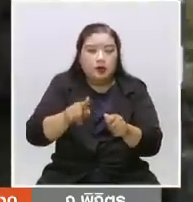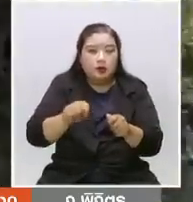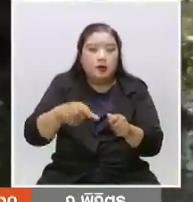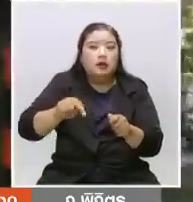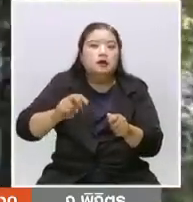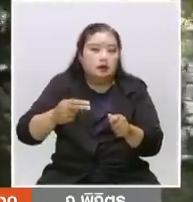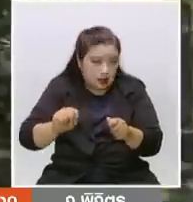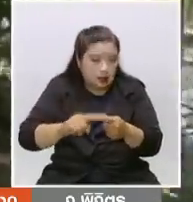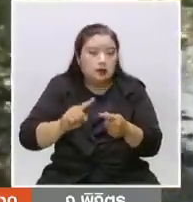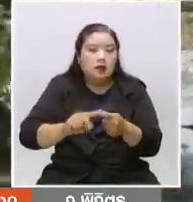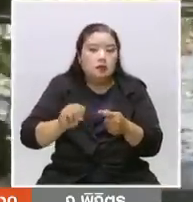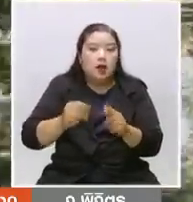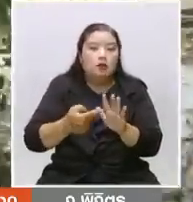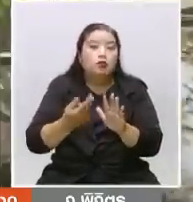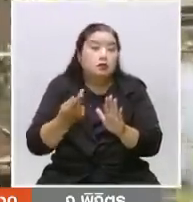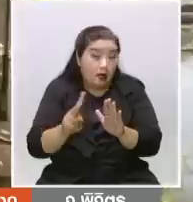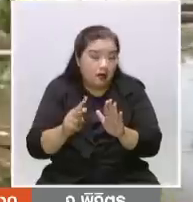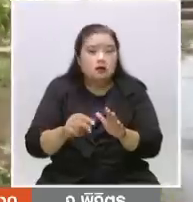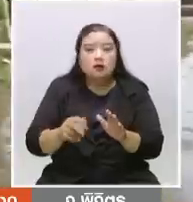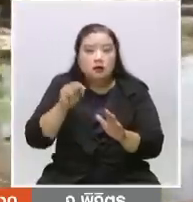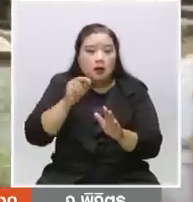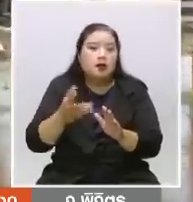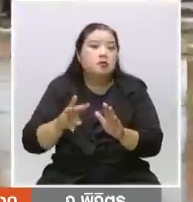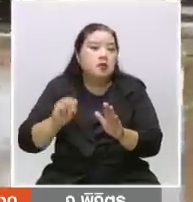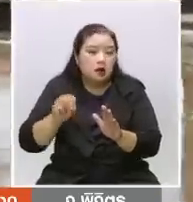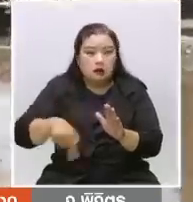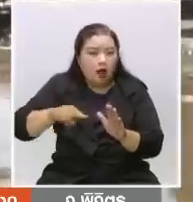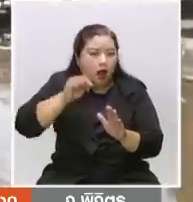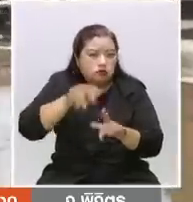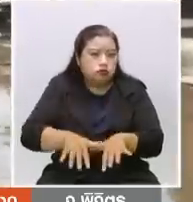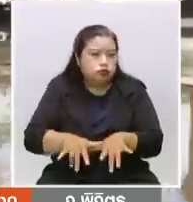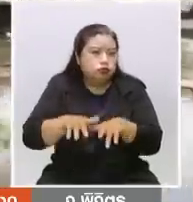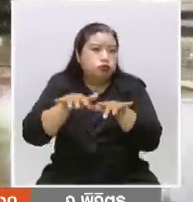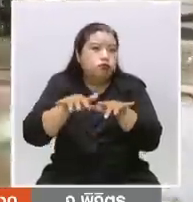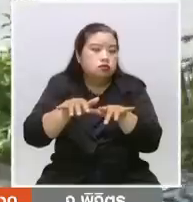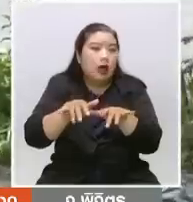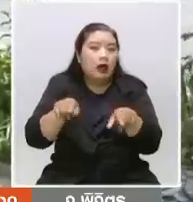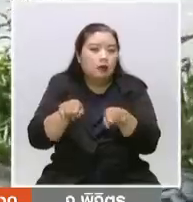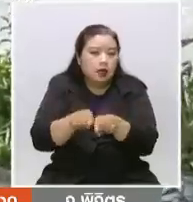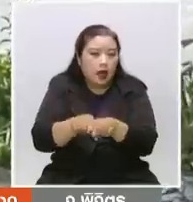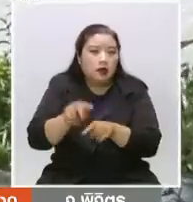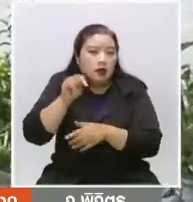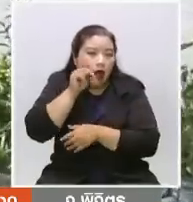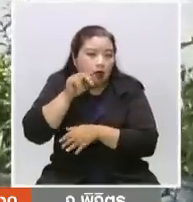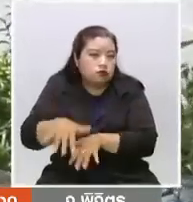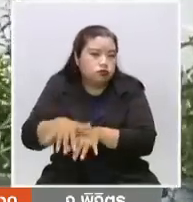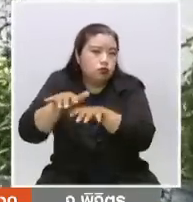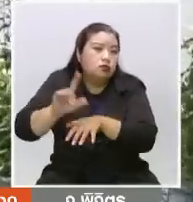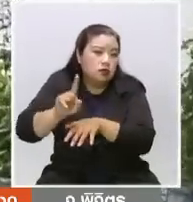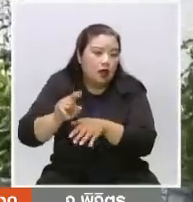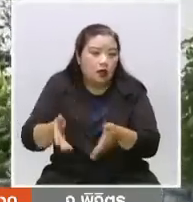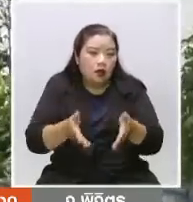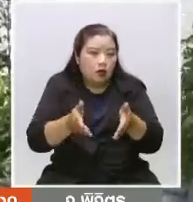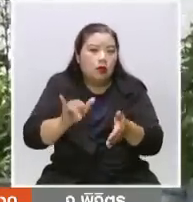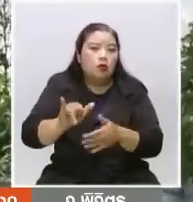างมูลนาคและอำเภอเมืองแนวโน้มยังเพิ่มสูงขึ้นเช่นเดียวกันกับสถานการณ์น้ำท่วมในพื้นที่ลุ่ม